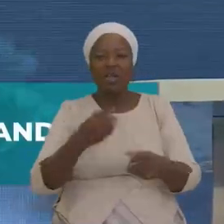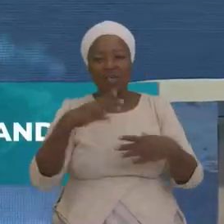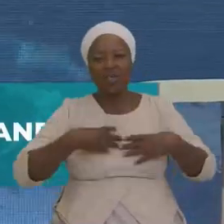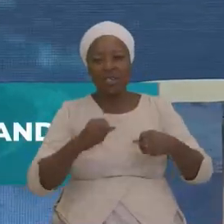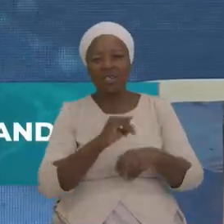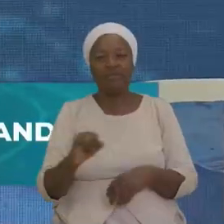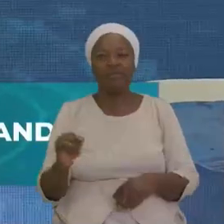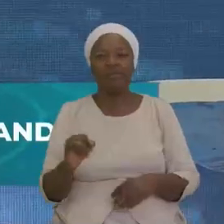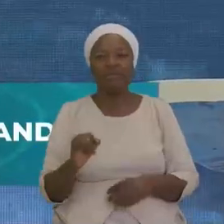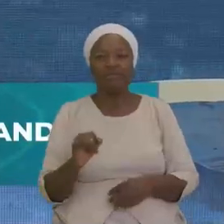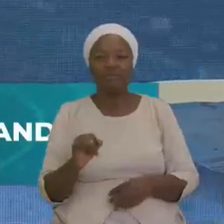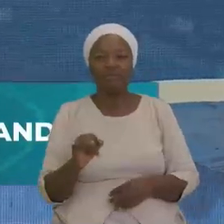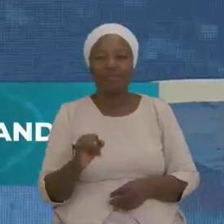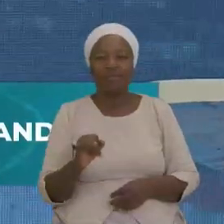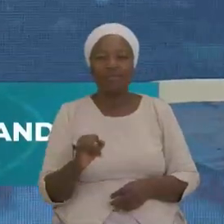la guérison.